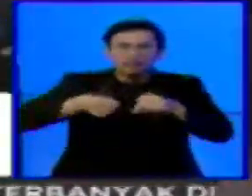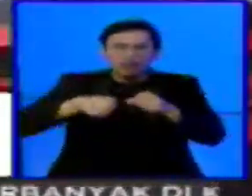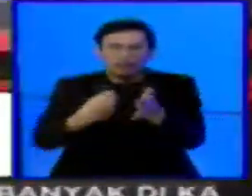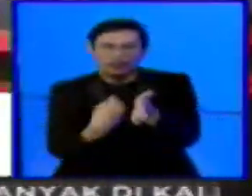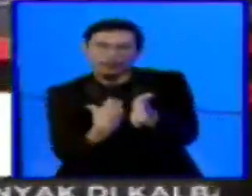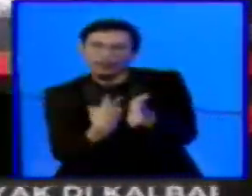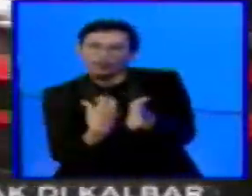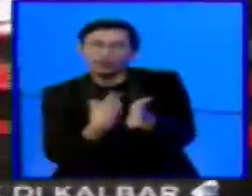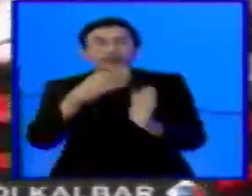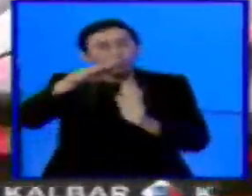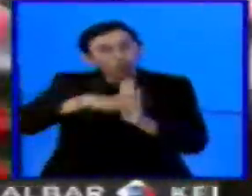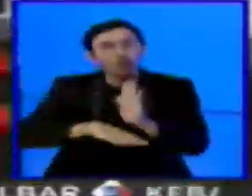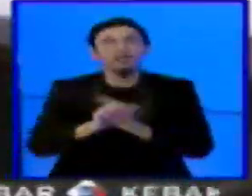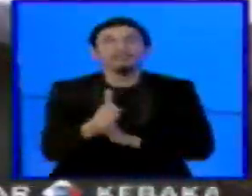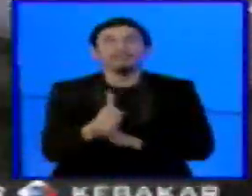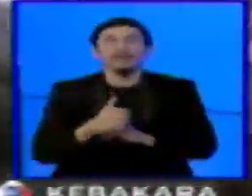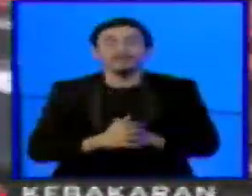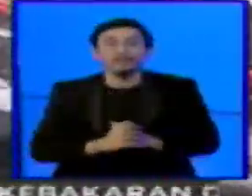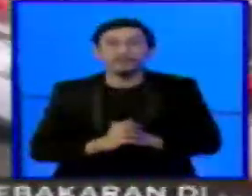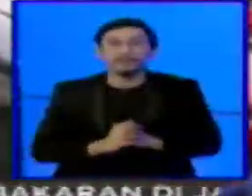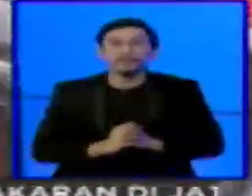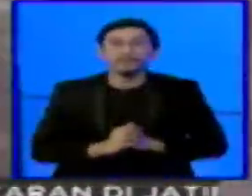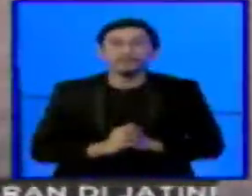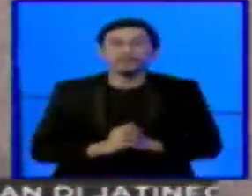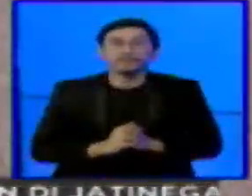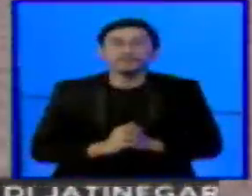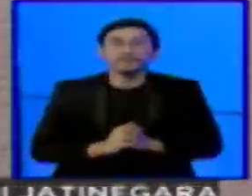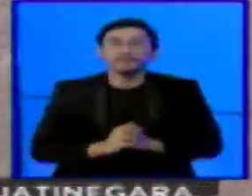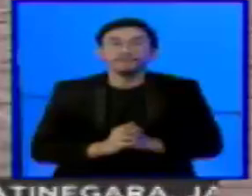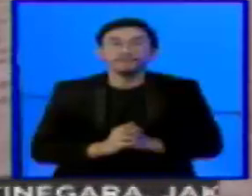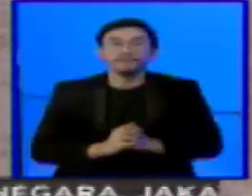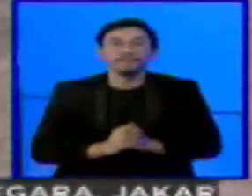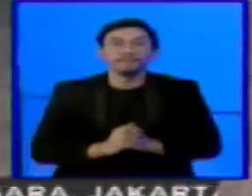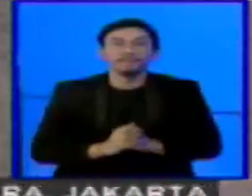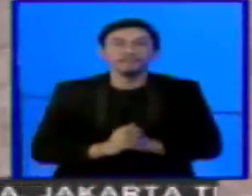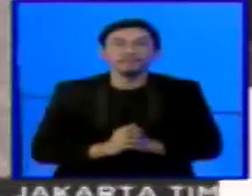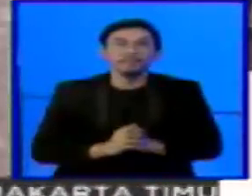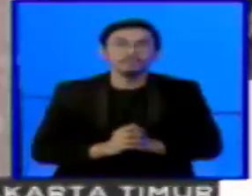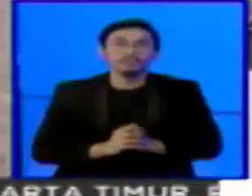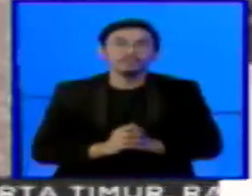Dari Jakarta, Christina Natalia dan Andrian iNews melaporkan.